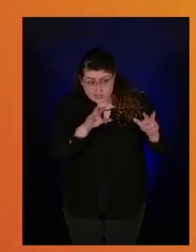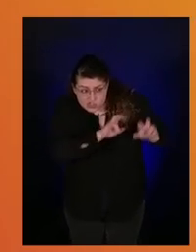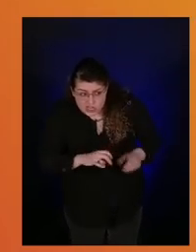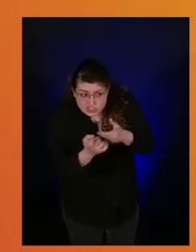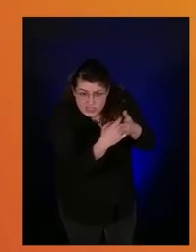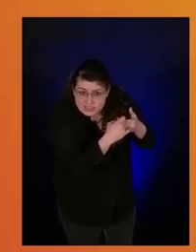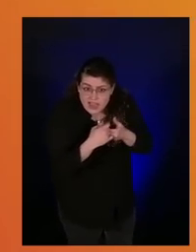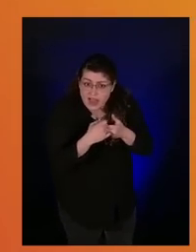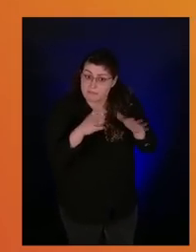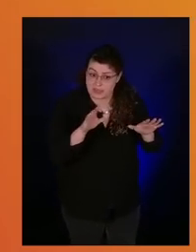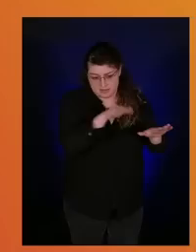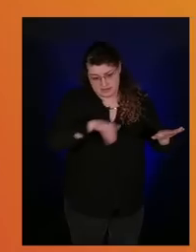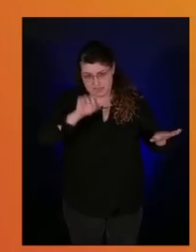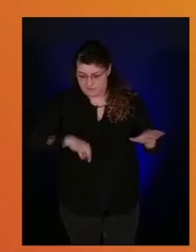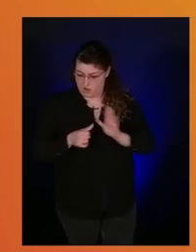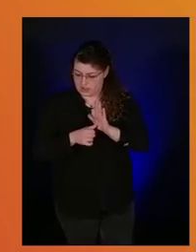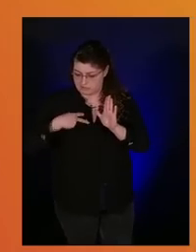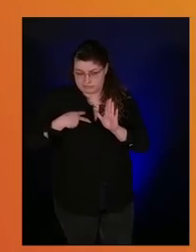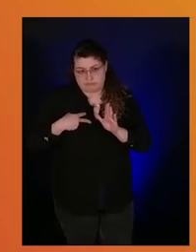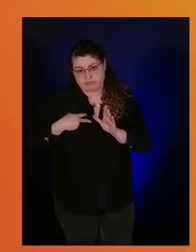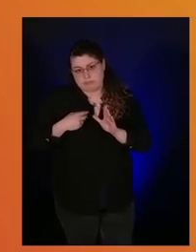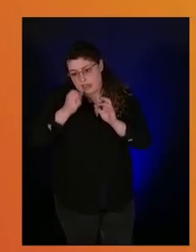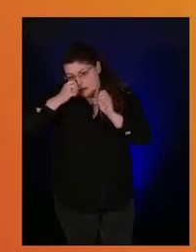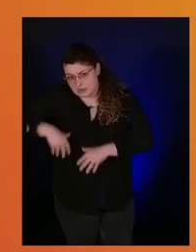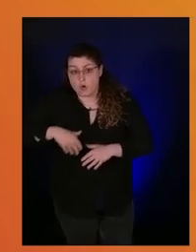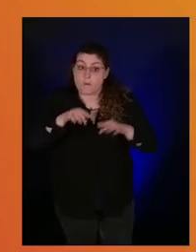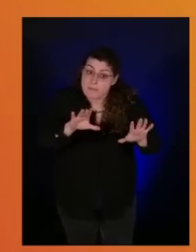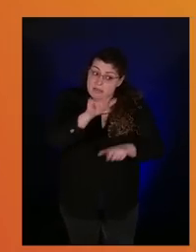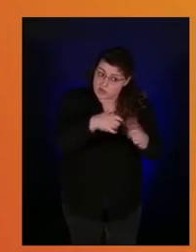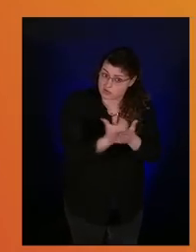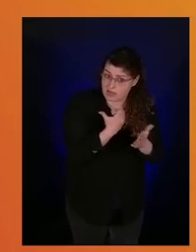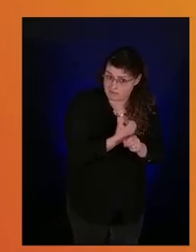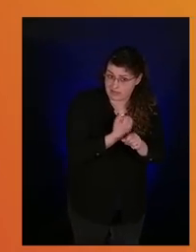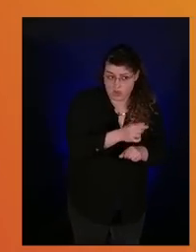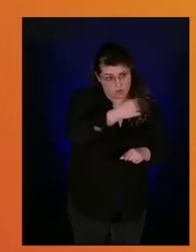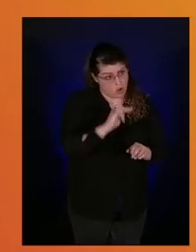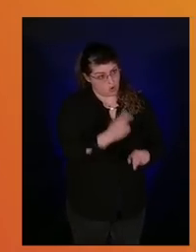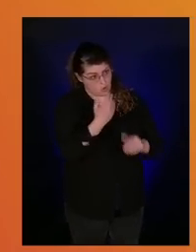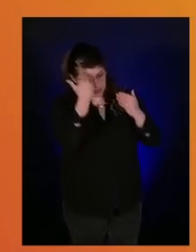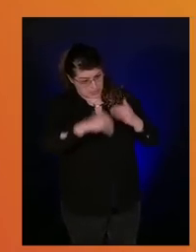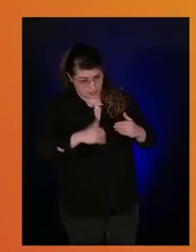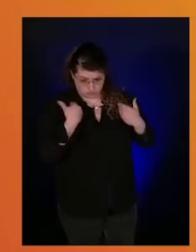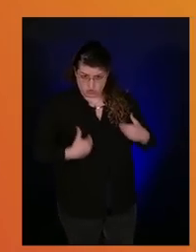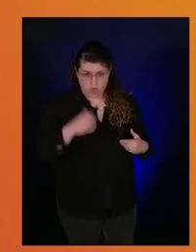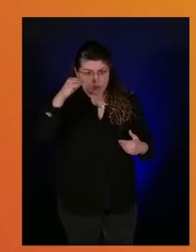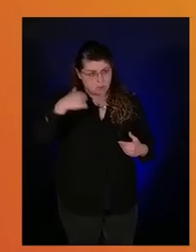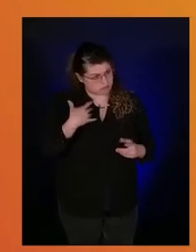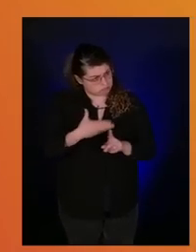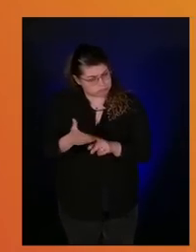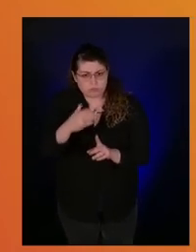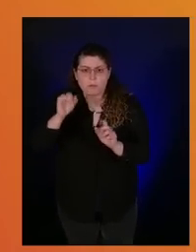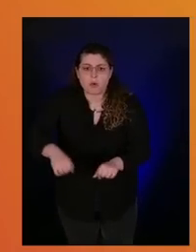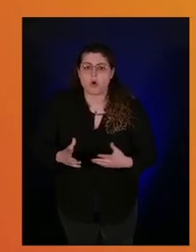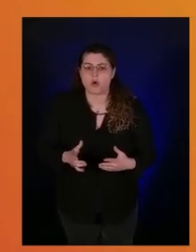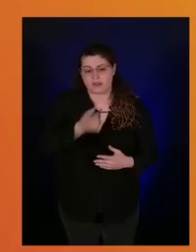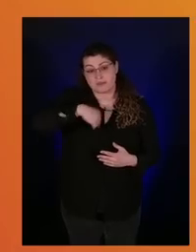qu'à une certaine renonciation de notre identité. Or, les travailleurs nous reconnaissent comme le seul syndicat combatif. Nous connaissons tous le